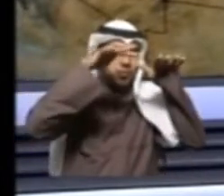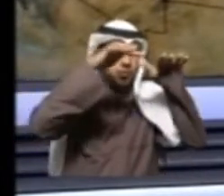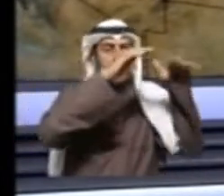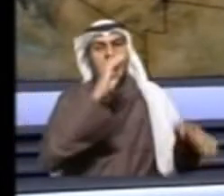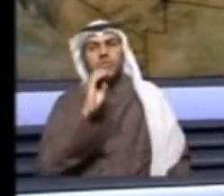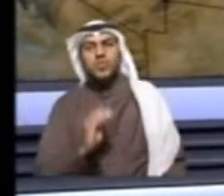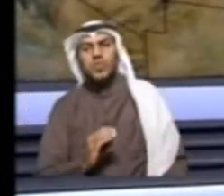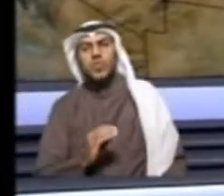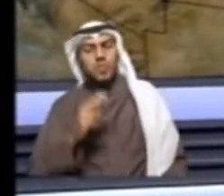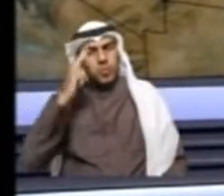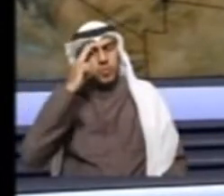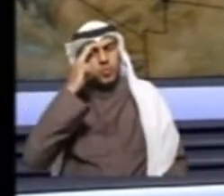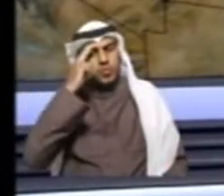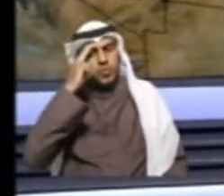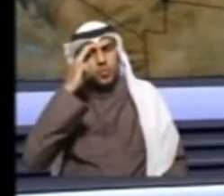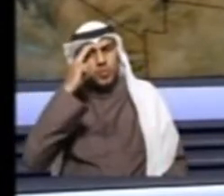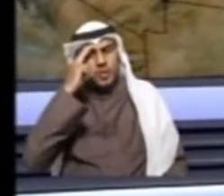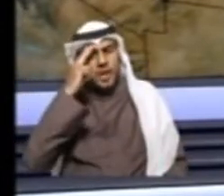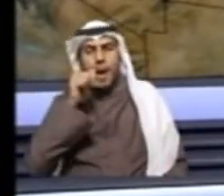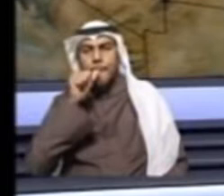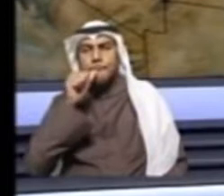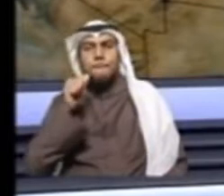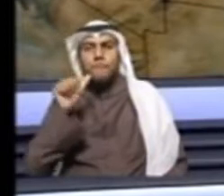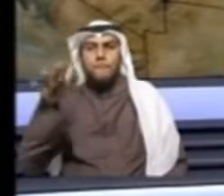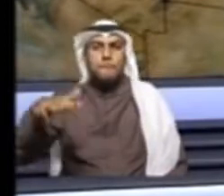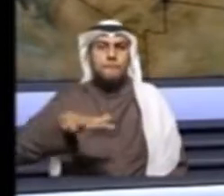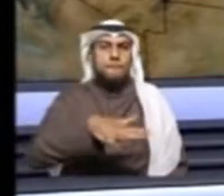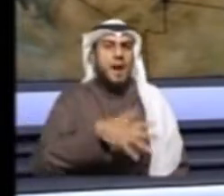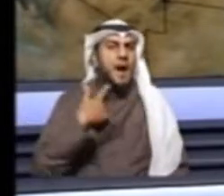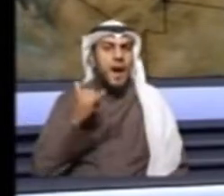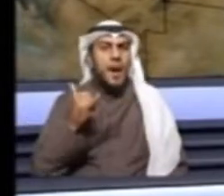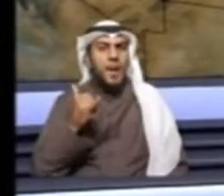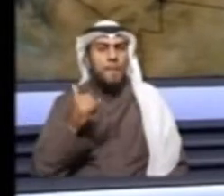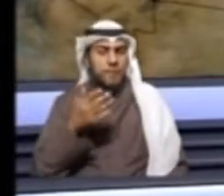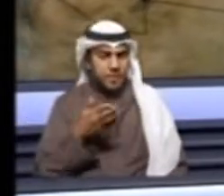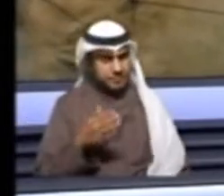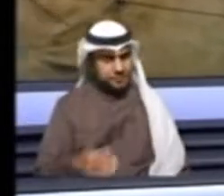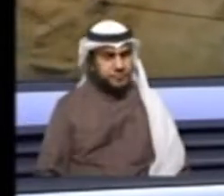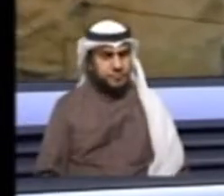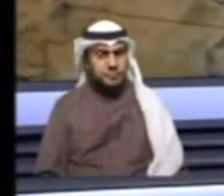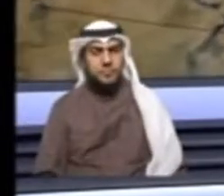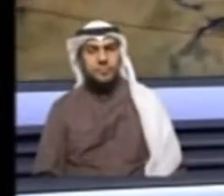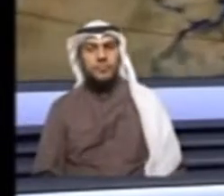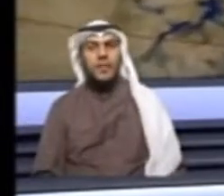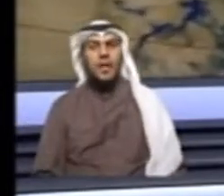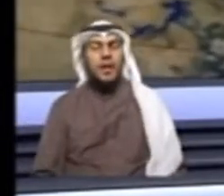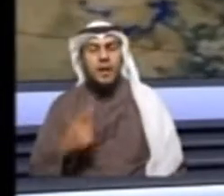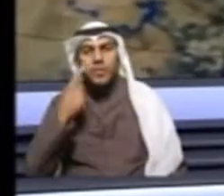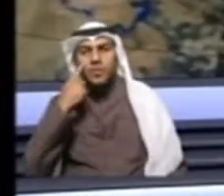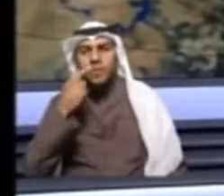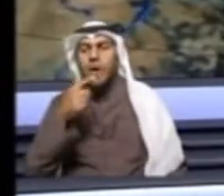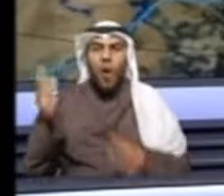كذلك من البحر العرب تؤثر بتكون السحب في هذه المناطق. خريطة الطقس نلاحظ